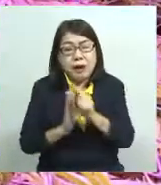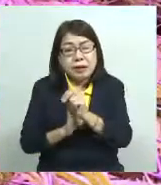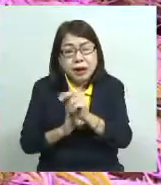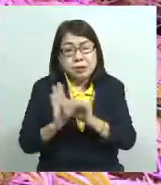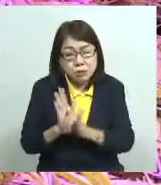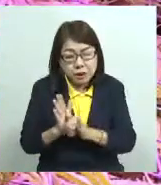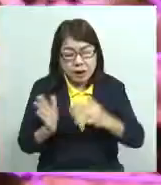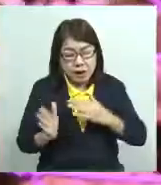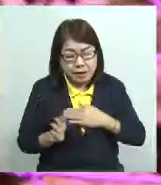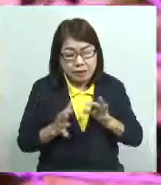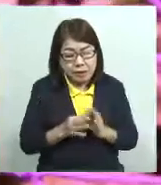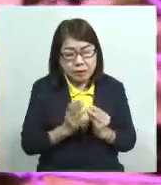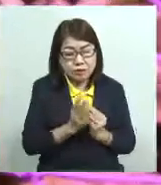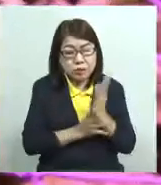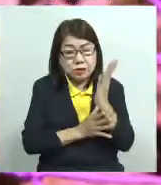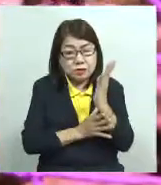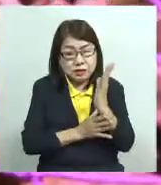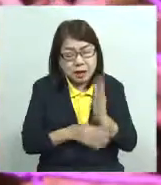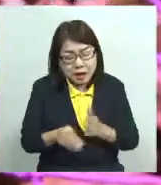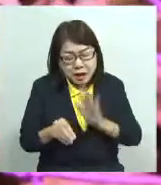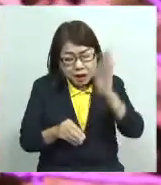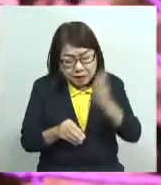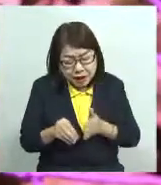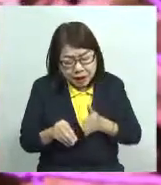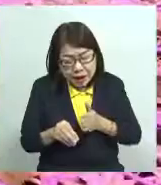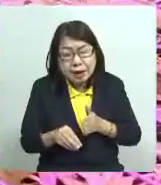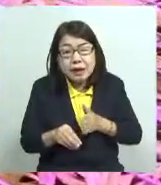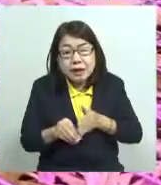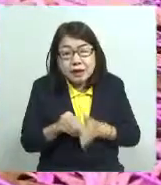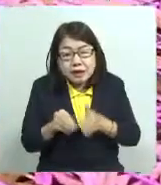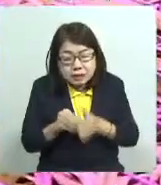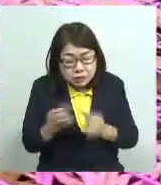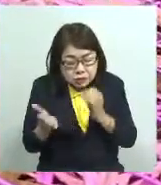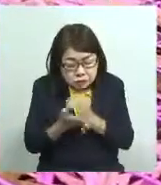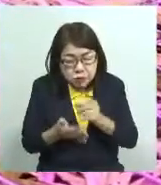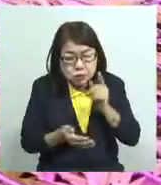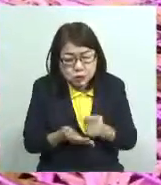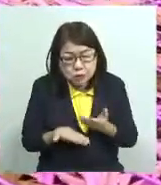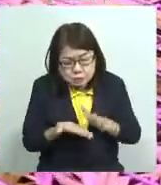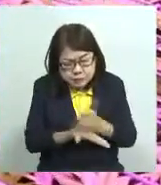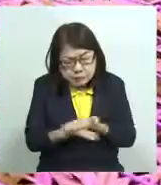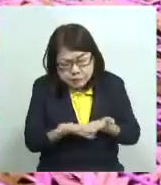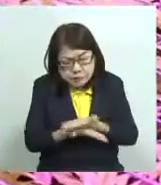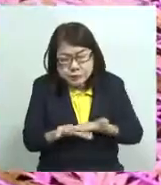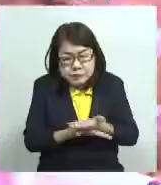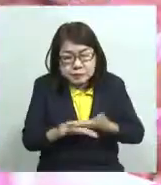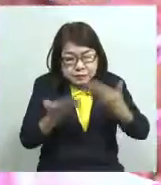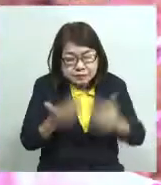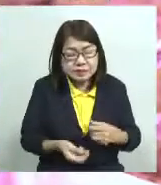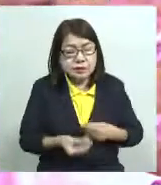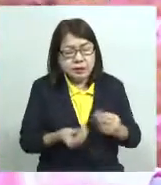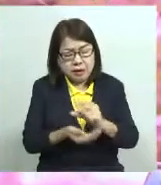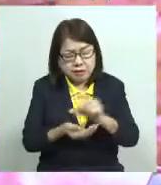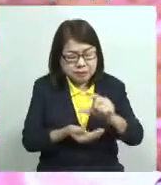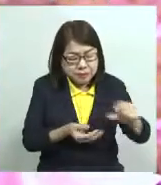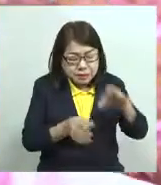ขณะนี้ว่าจะต้องนำมาใช้ในทางการแพทย์ก่อนหากการรักษาผู้ป่วยได้ผลดีก็จะมีการขยายการรักษาและจะพูดคุยกับหน่วยง